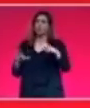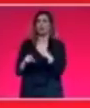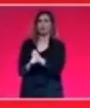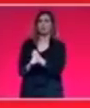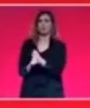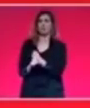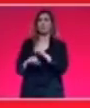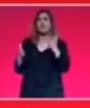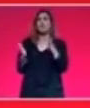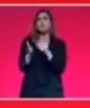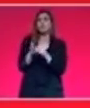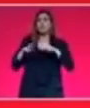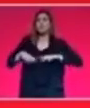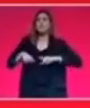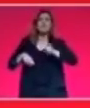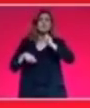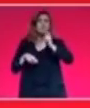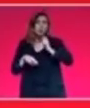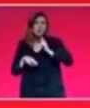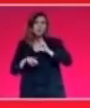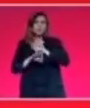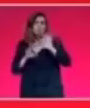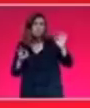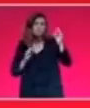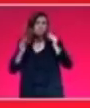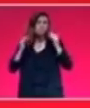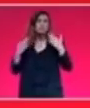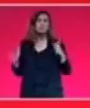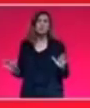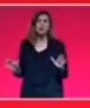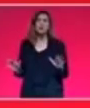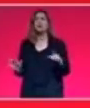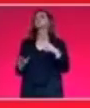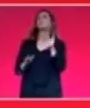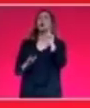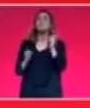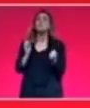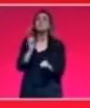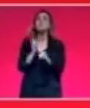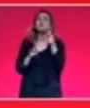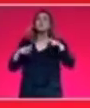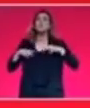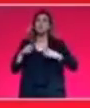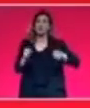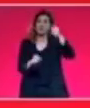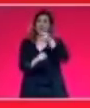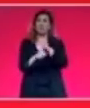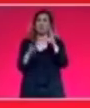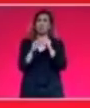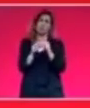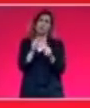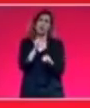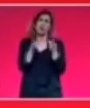τελευταίους μήνες η κυβέρνηση. Μια διαφορετική, μια νεοφιλελεύθερη κυβέρνηση θα είχε κάνει διαφορετικές